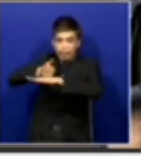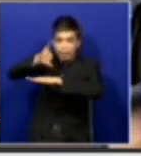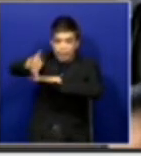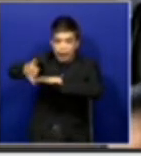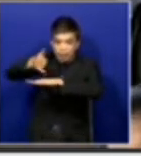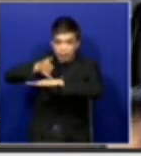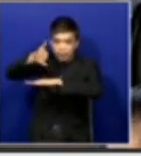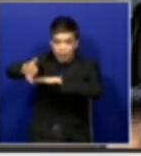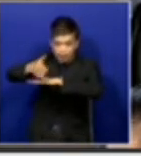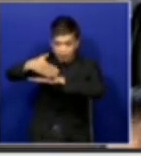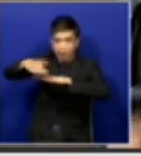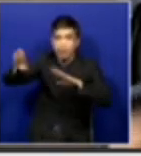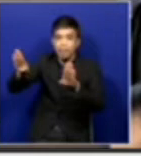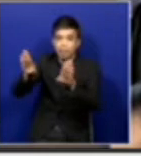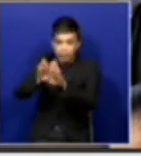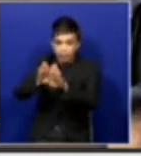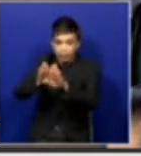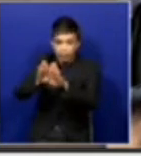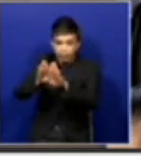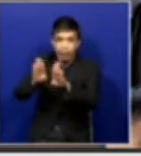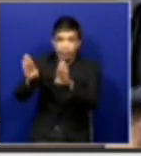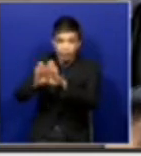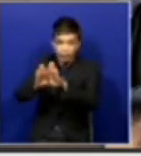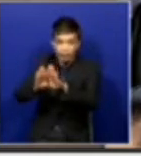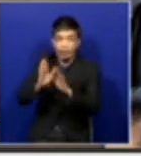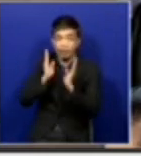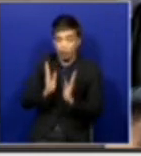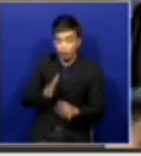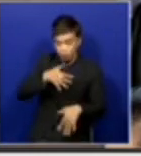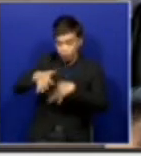ปิดด่านธรรมชาติที่ชาวบ้านข้ามไปมา